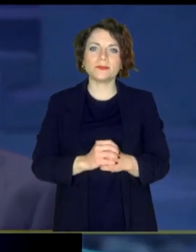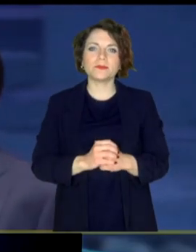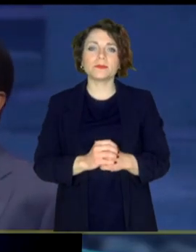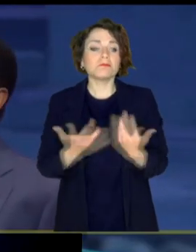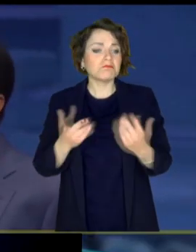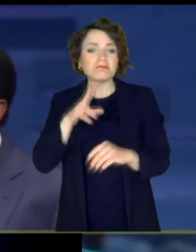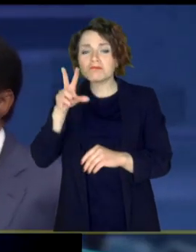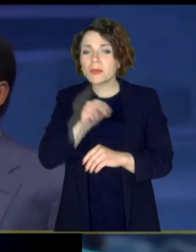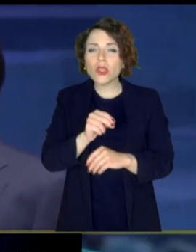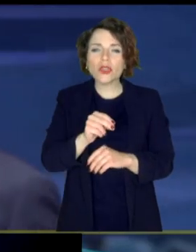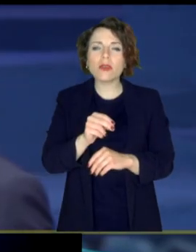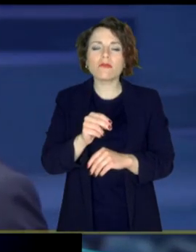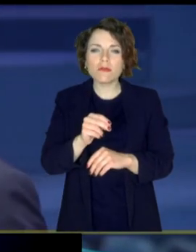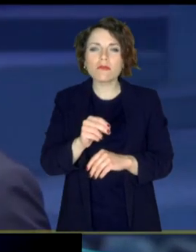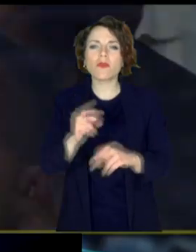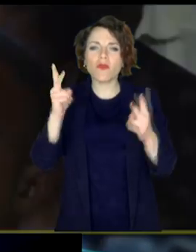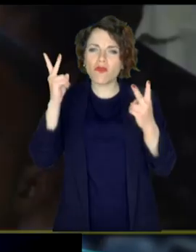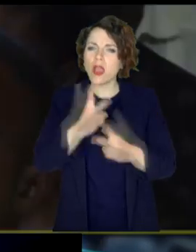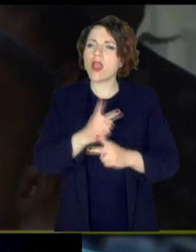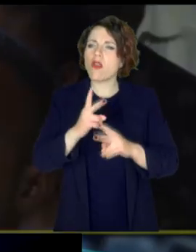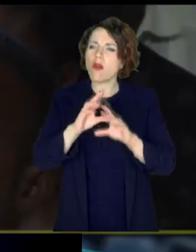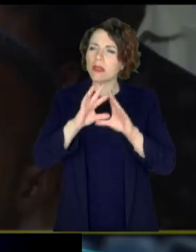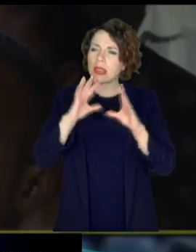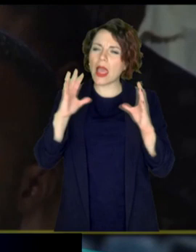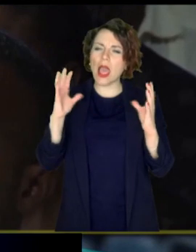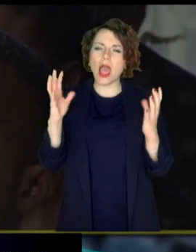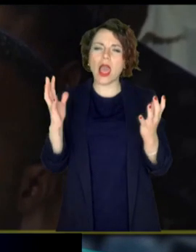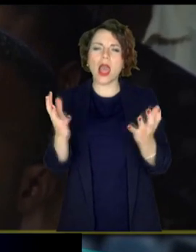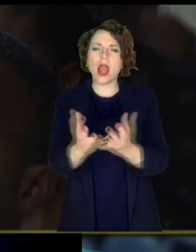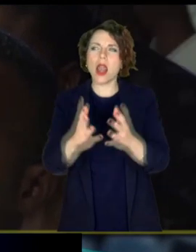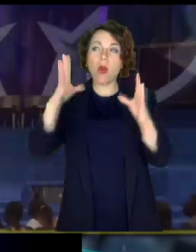Dice, fitte tenebre coprono la terra.